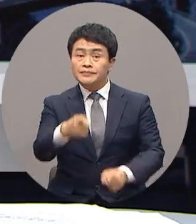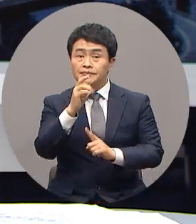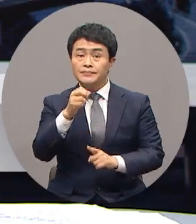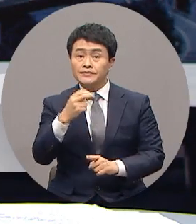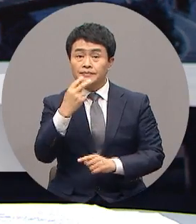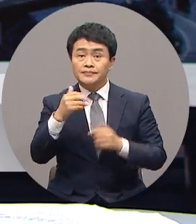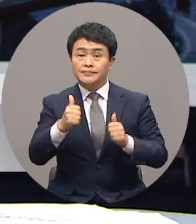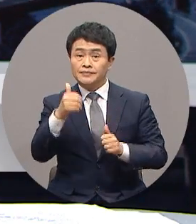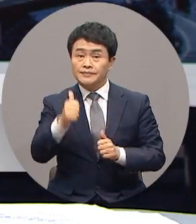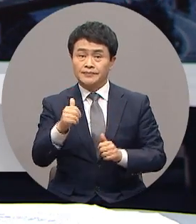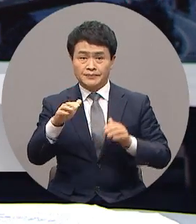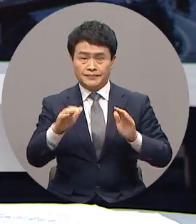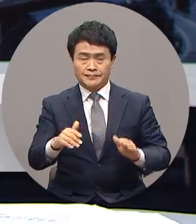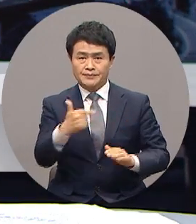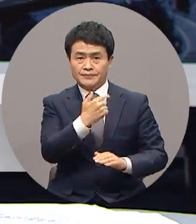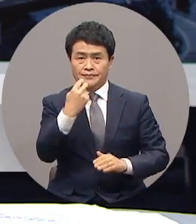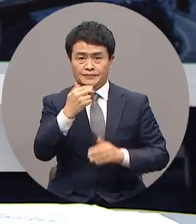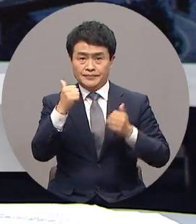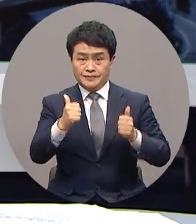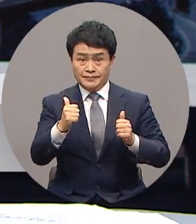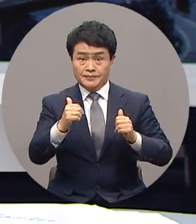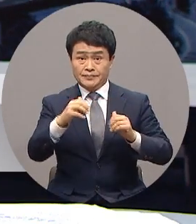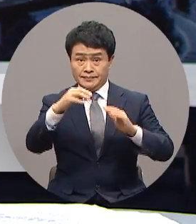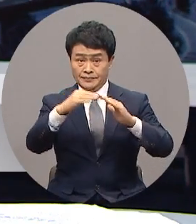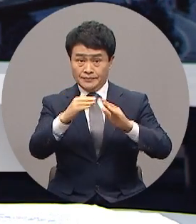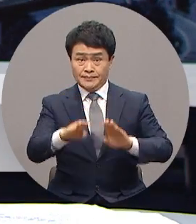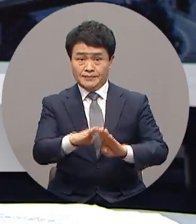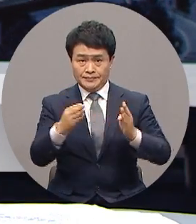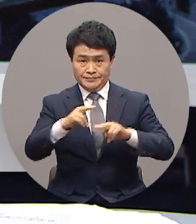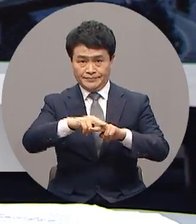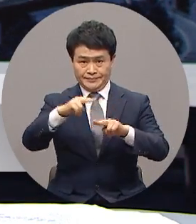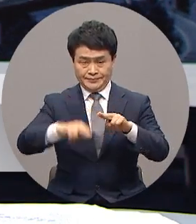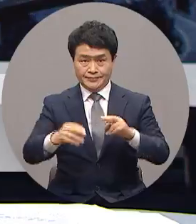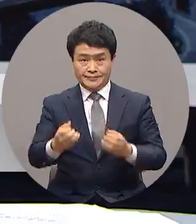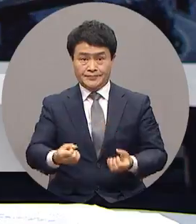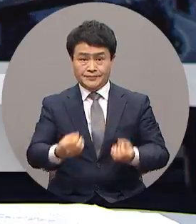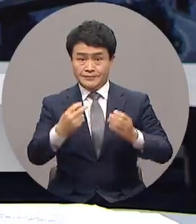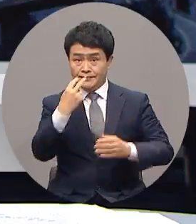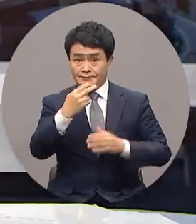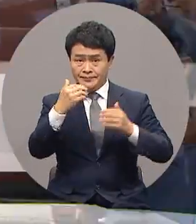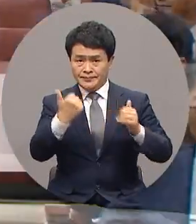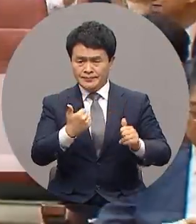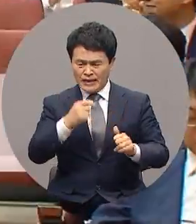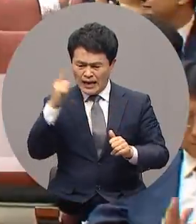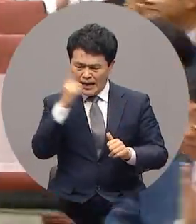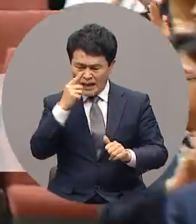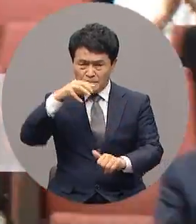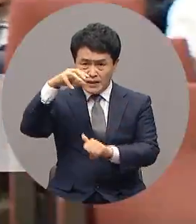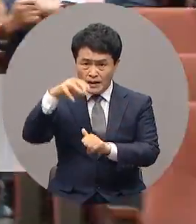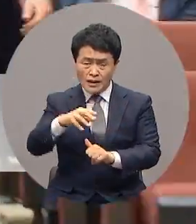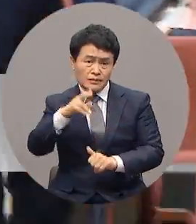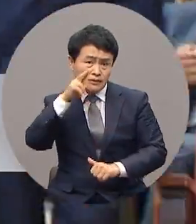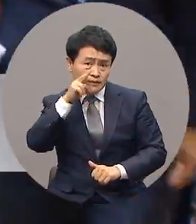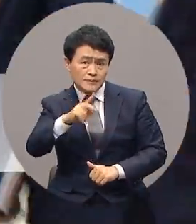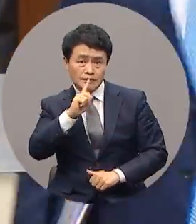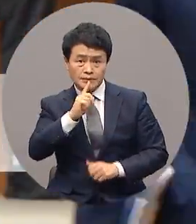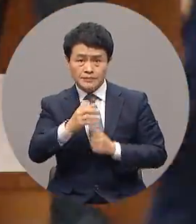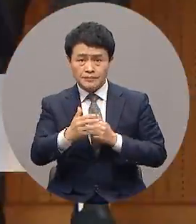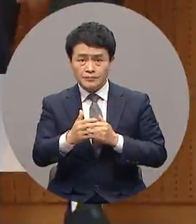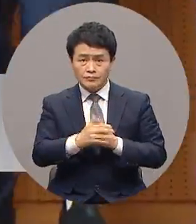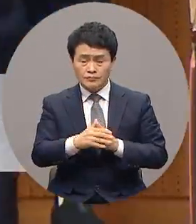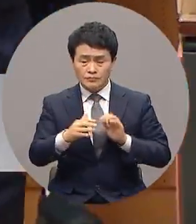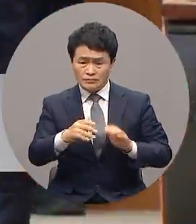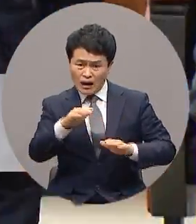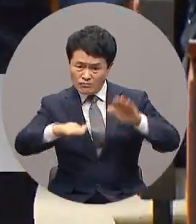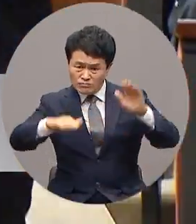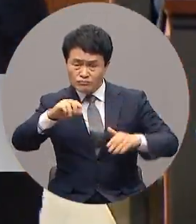이원석 검찰총장은 오늘 대검찰청 청사에서 열린 퇴임식에서 검찰을 악마화하는 현상이 심화됐다며 양